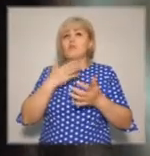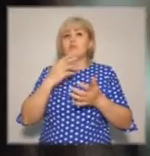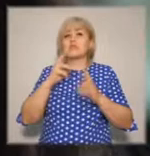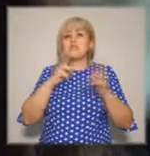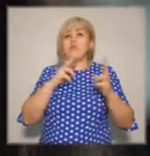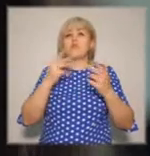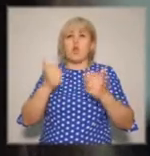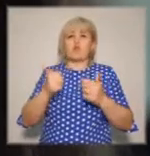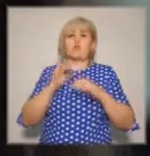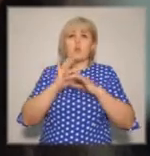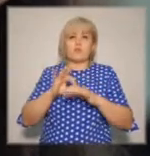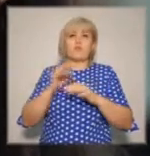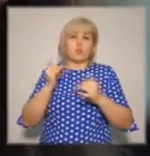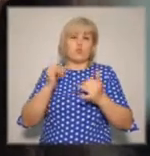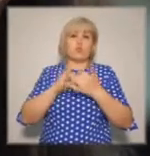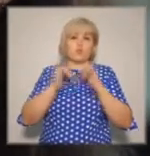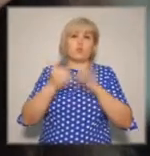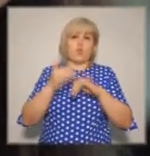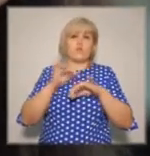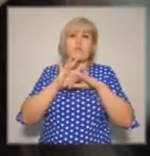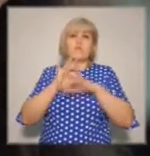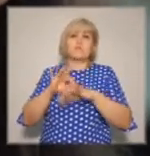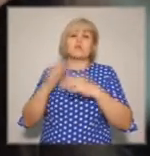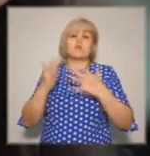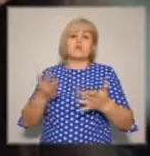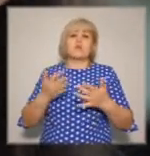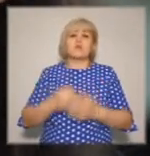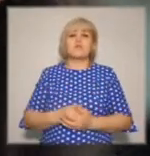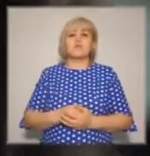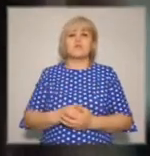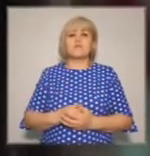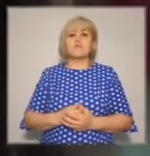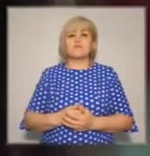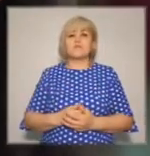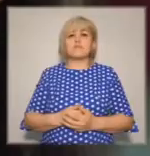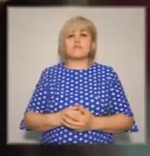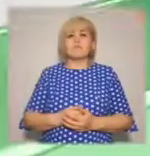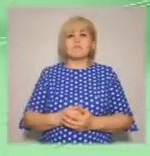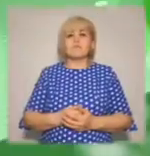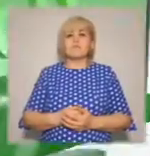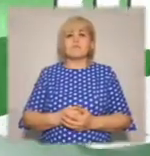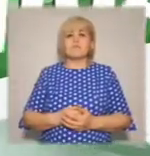счет качественной оценки, любят танцевать за счет хороших проведений, условий проведения.